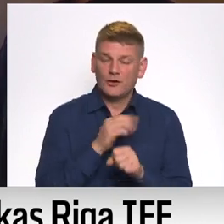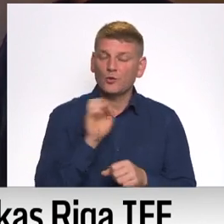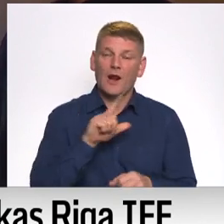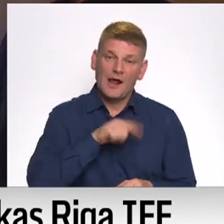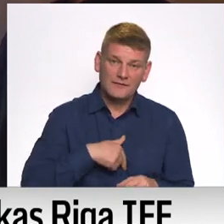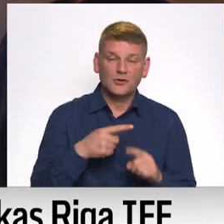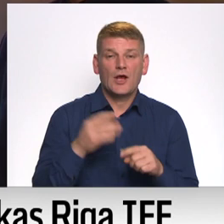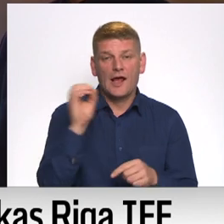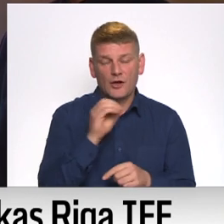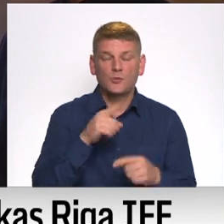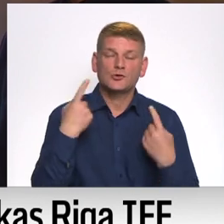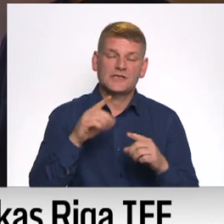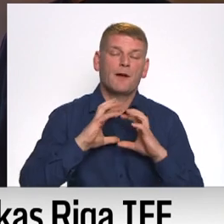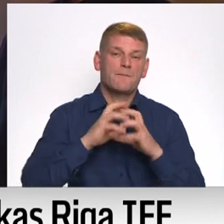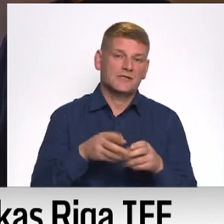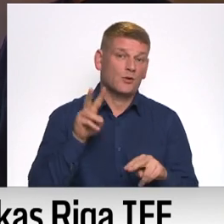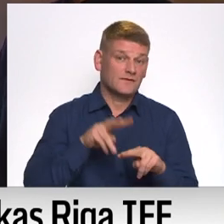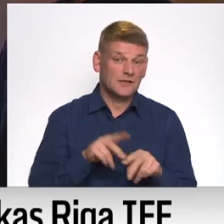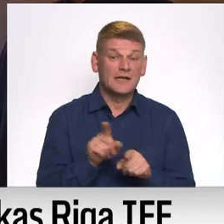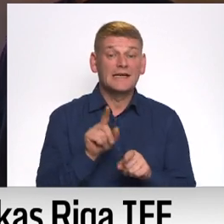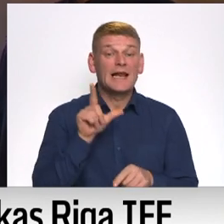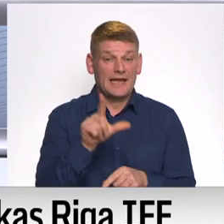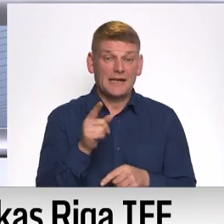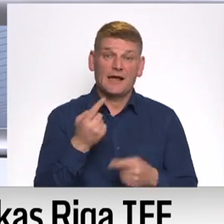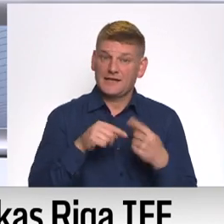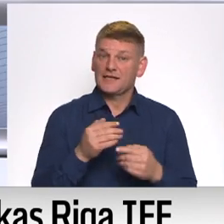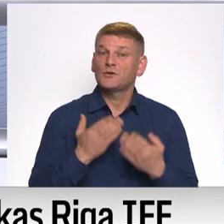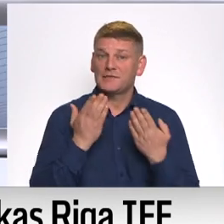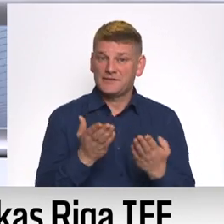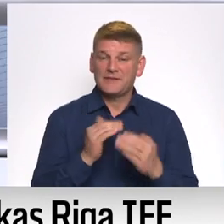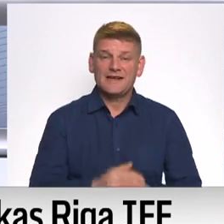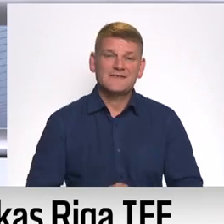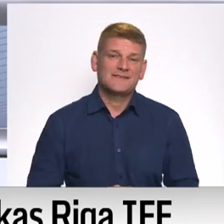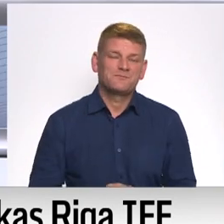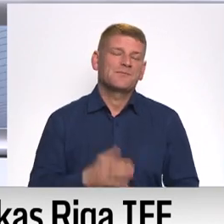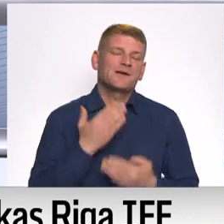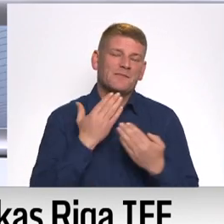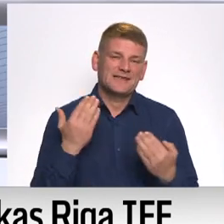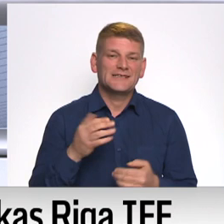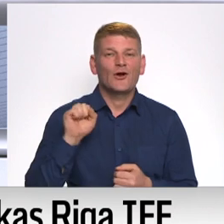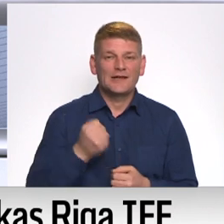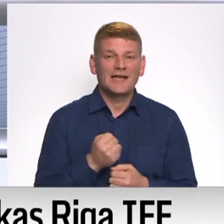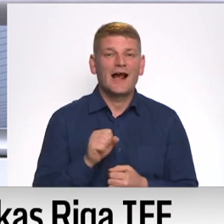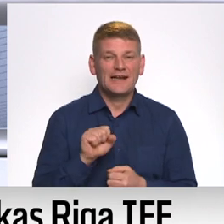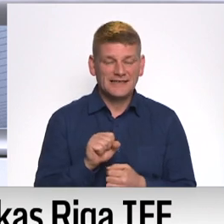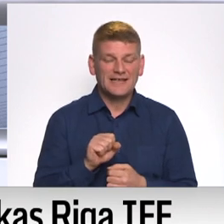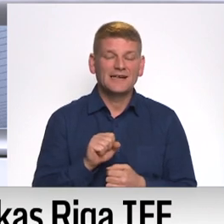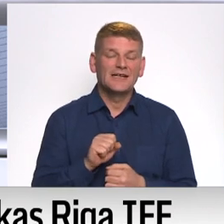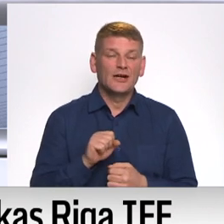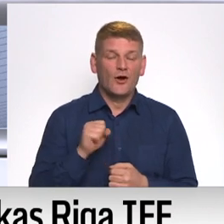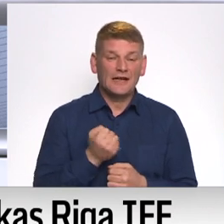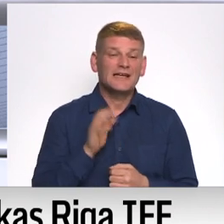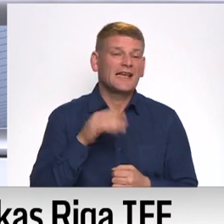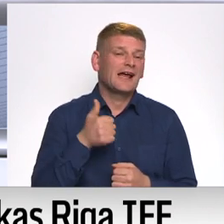gan Eiropas un citām pasaules vietām. Bet, Liene, tagad atgriežamies pie tevis studijā. Paldies, un kolēģei Anetei Ašmanai-Vilsonei, lai